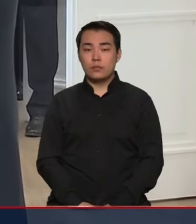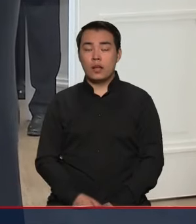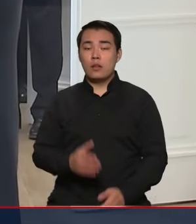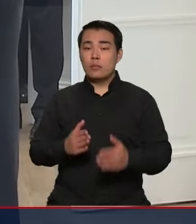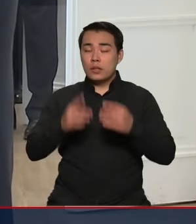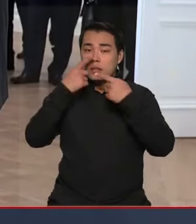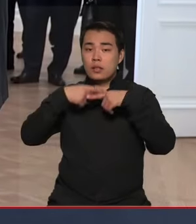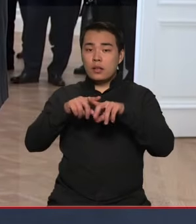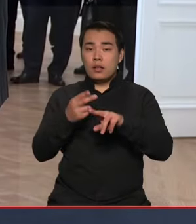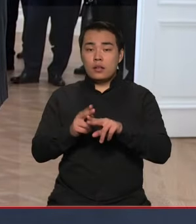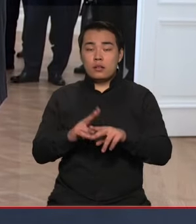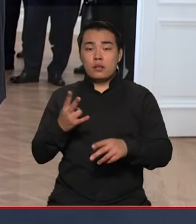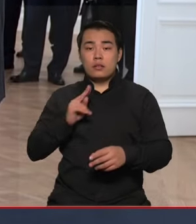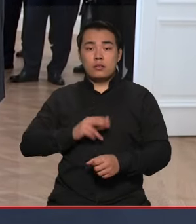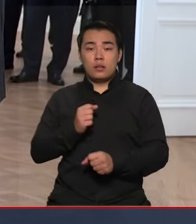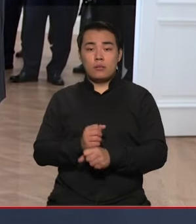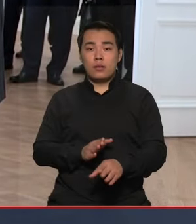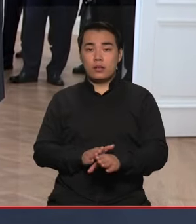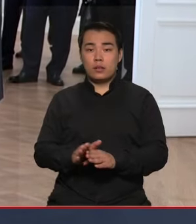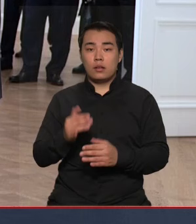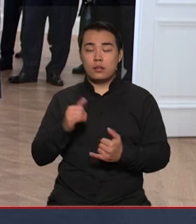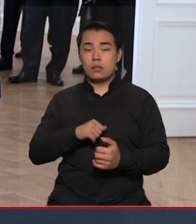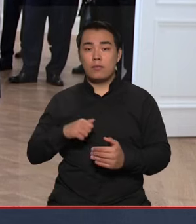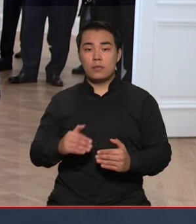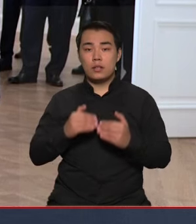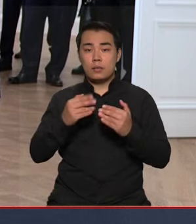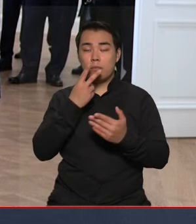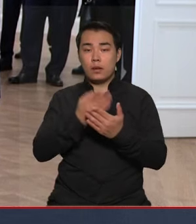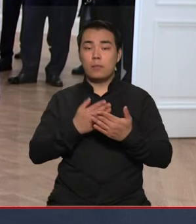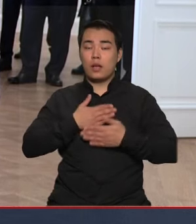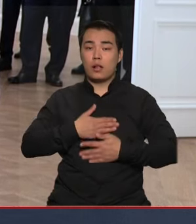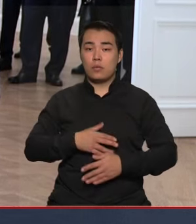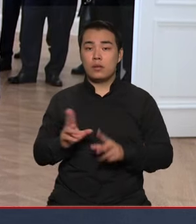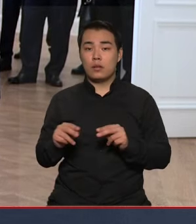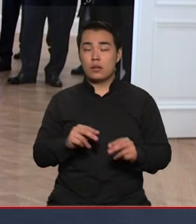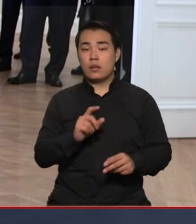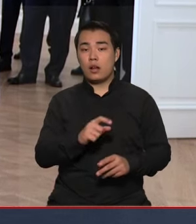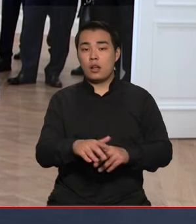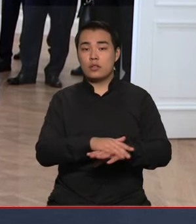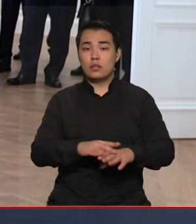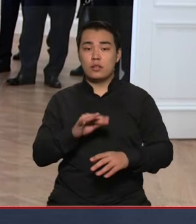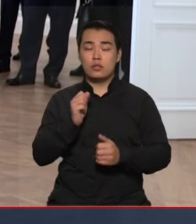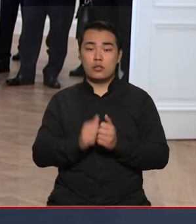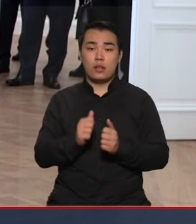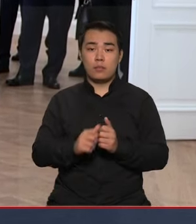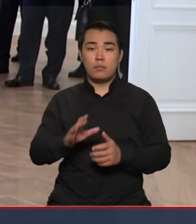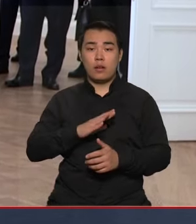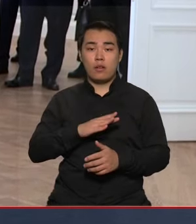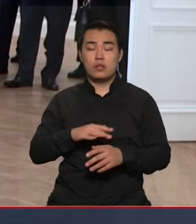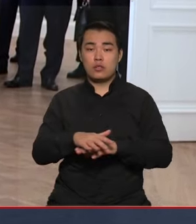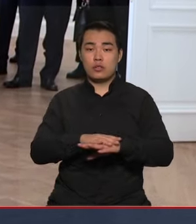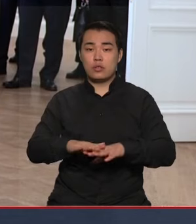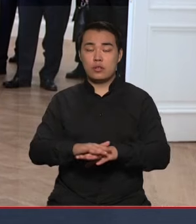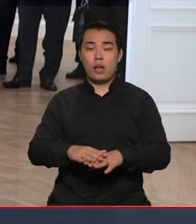Искусственный интеллект должен служить повышению благосостояния, благополучия граждан и, в частности, жителей